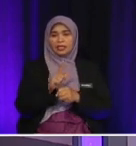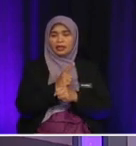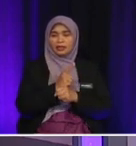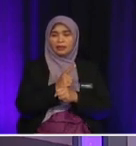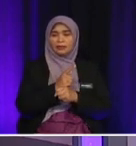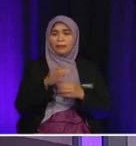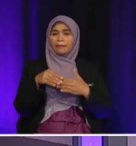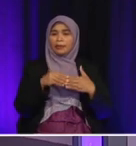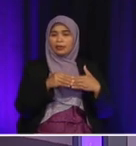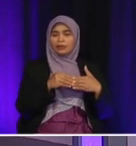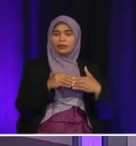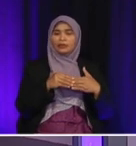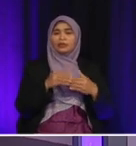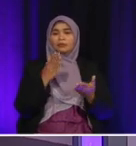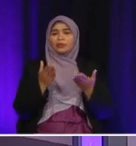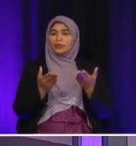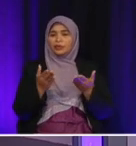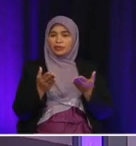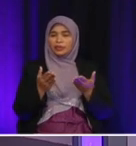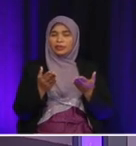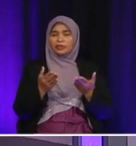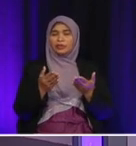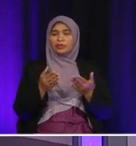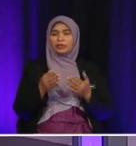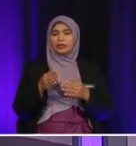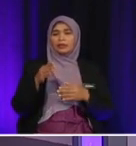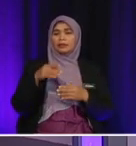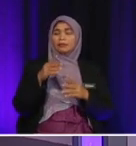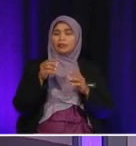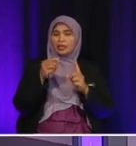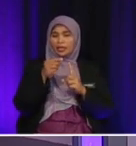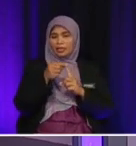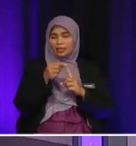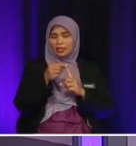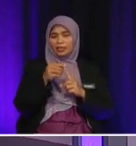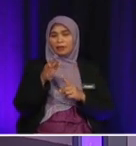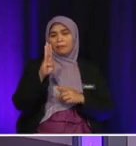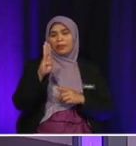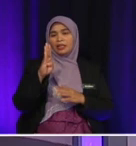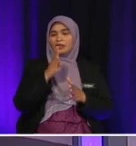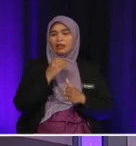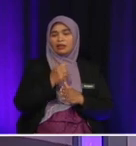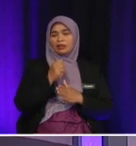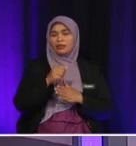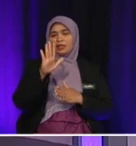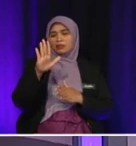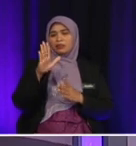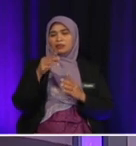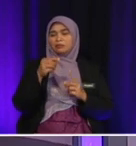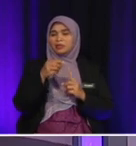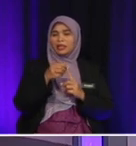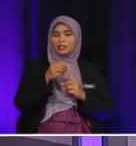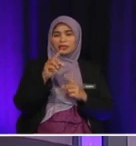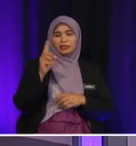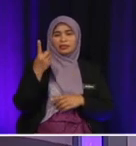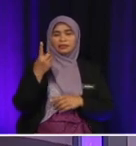panduannya ialah mungkin patah perkataannya empat hingga kelima patah perkataan barulah